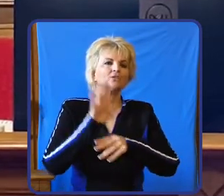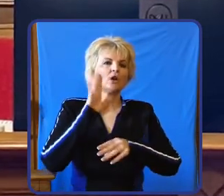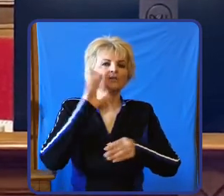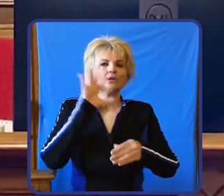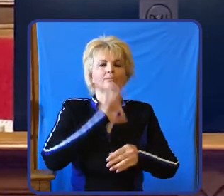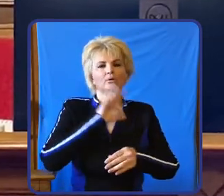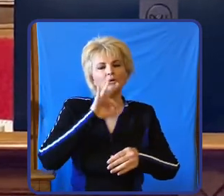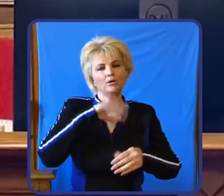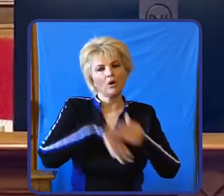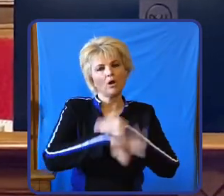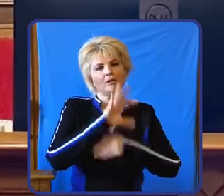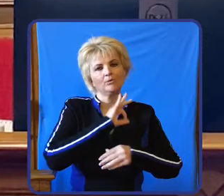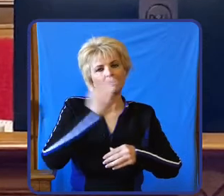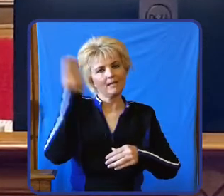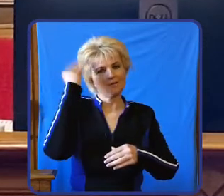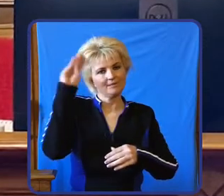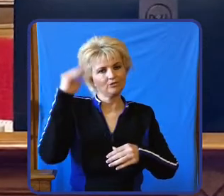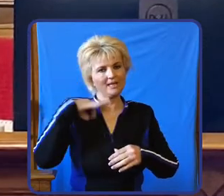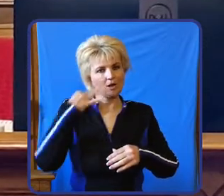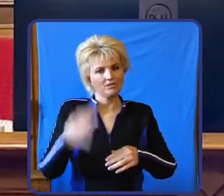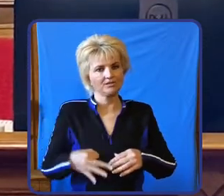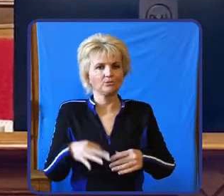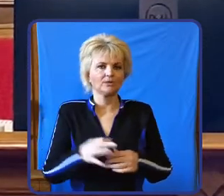asszony, parancsoljon.